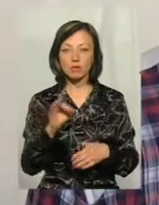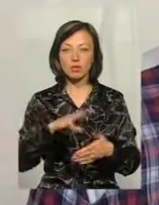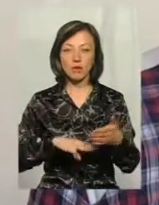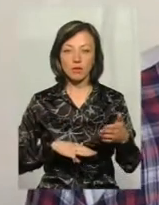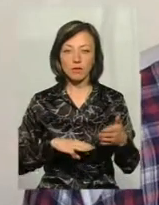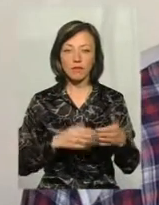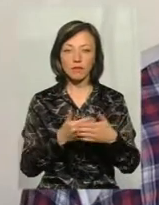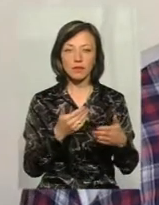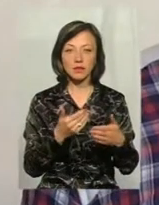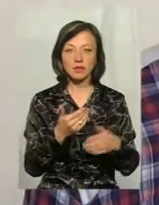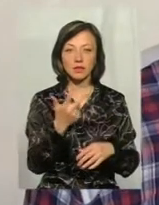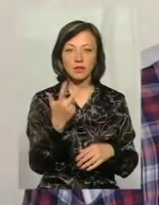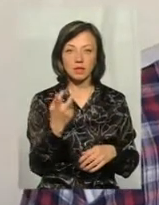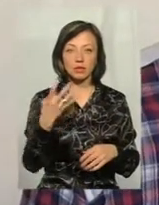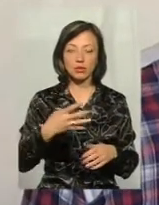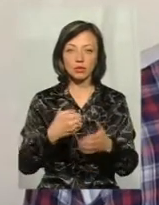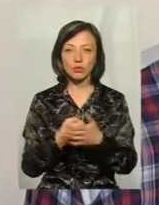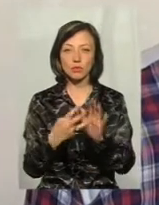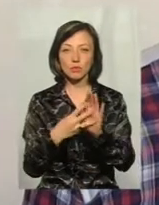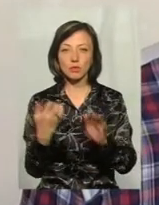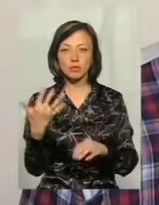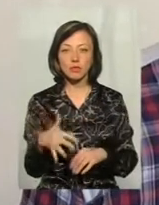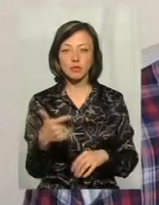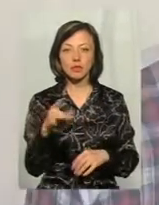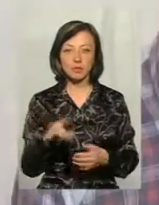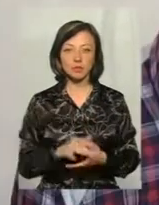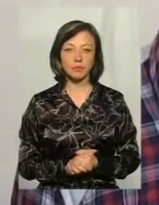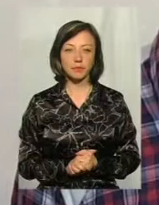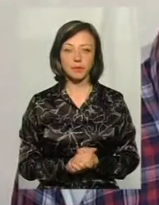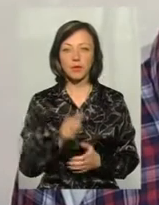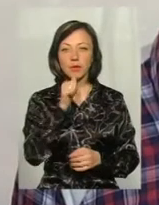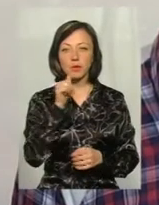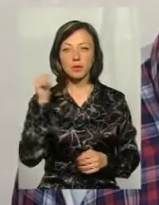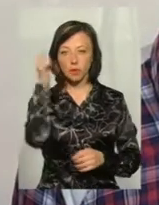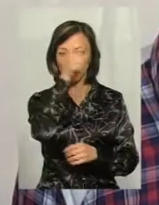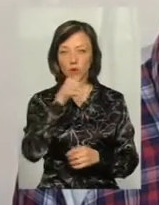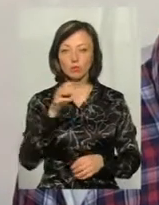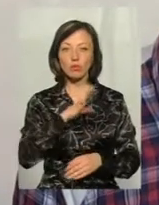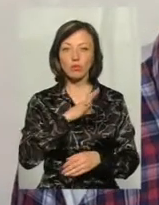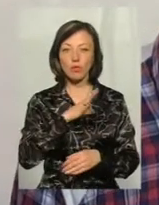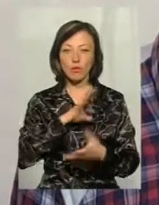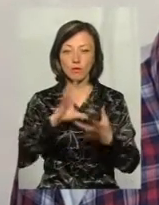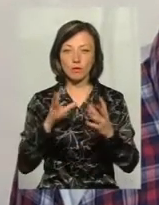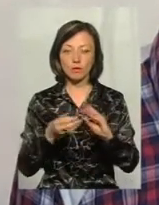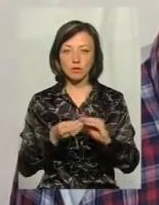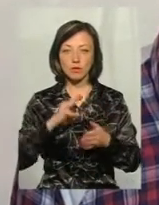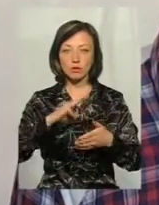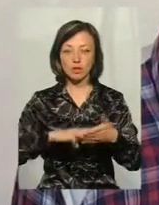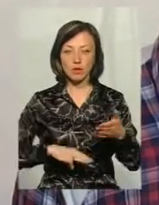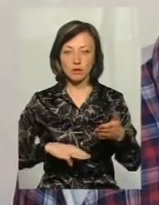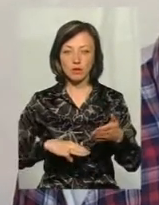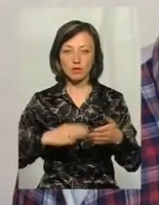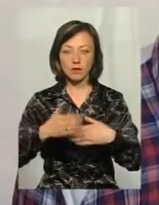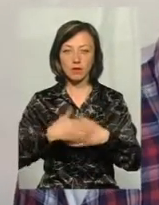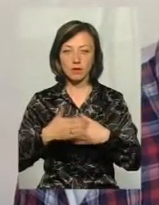від 340 до 850 гривень. Минулоріч було накладено адміністративні